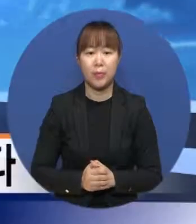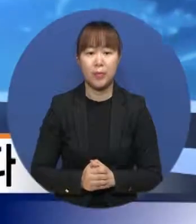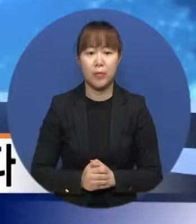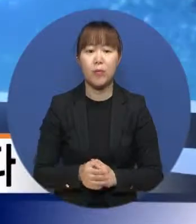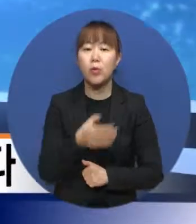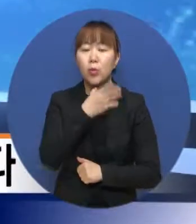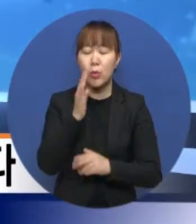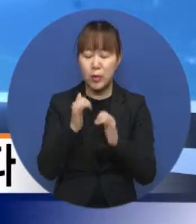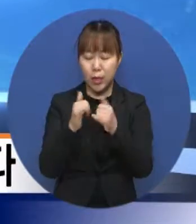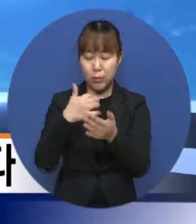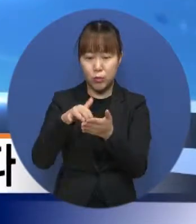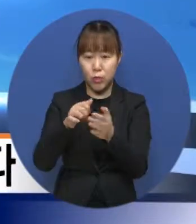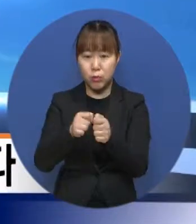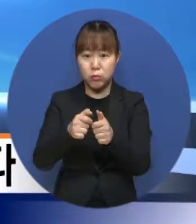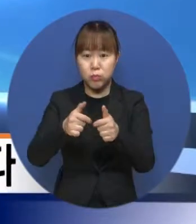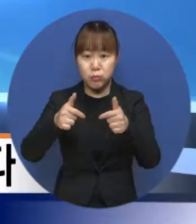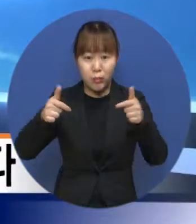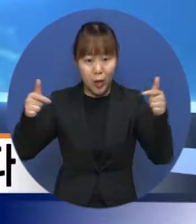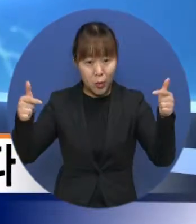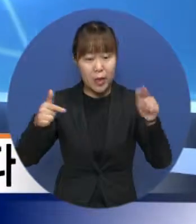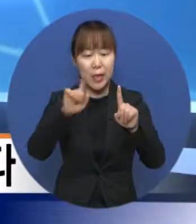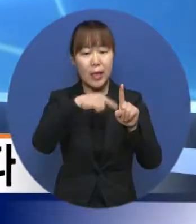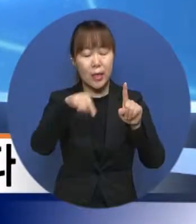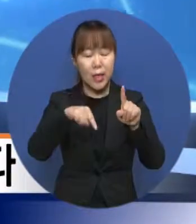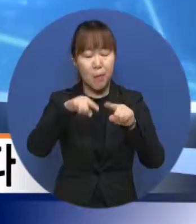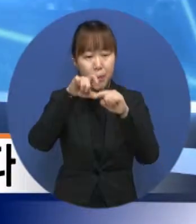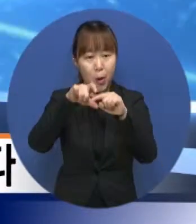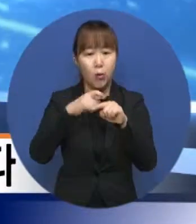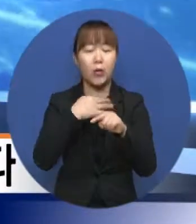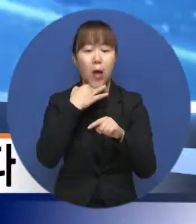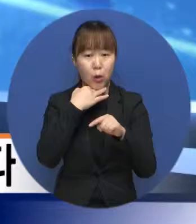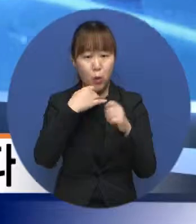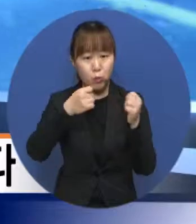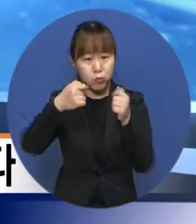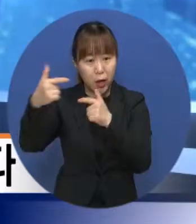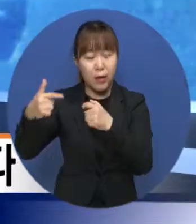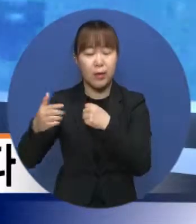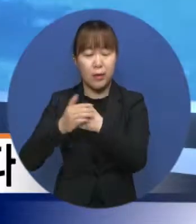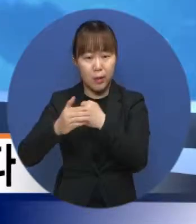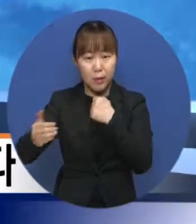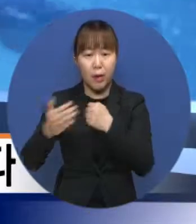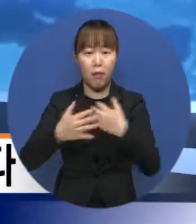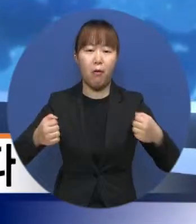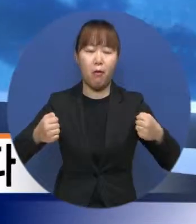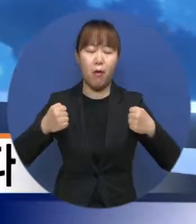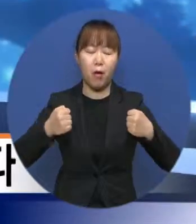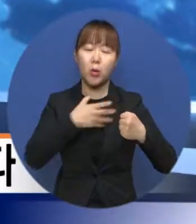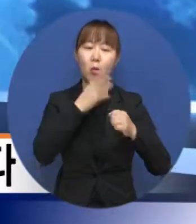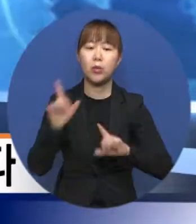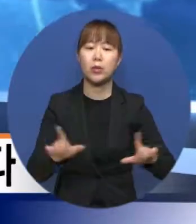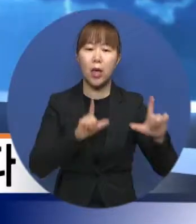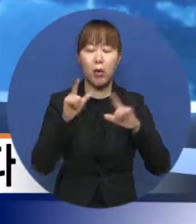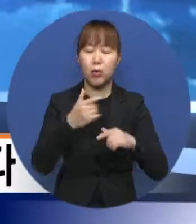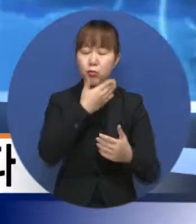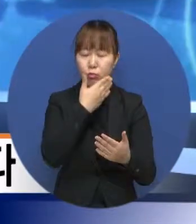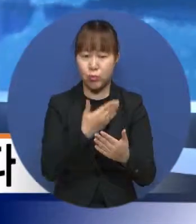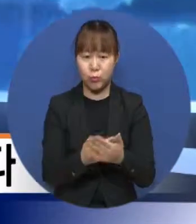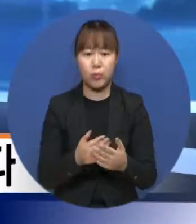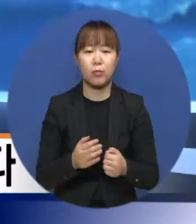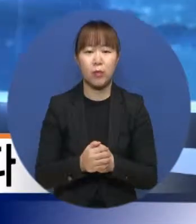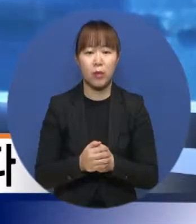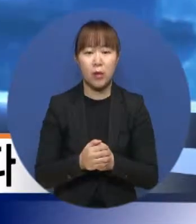노인 인구 수가 빠르게 증가하고 1인당 평균 수명 또한 늘어나면서 건강한 노후 생활이 중요해졌습니다